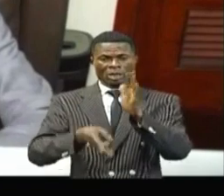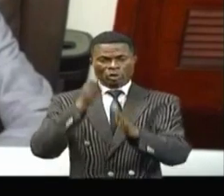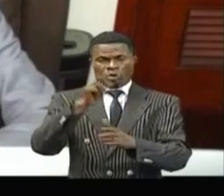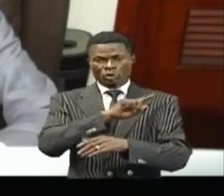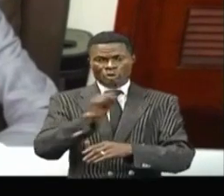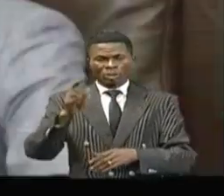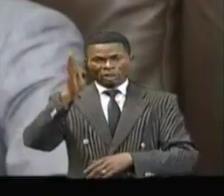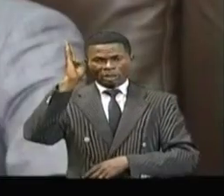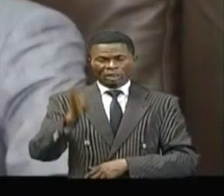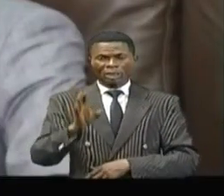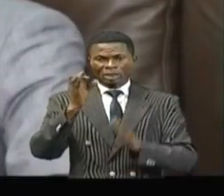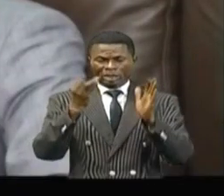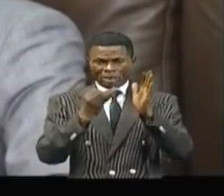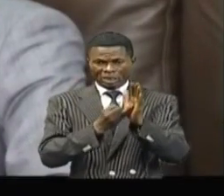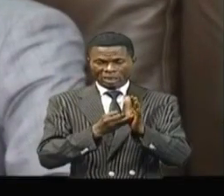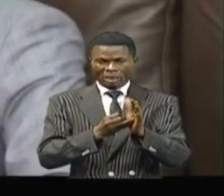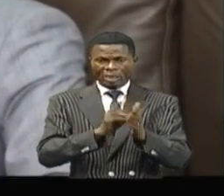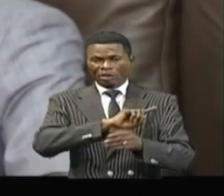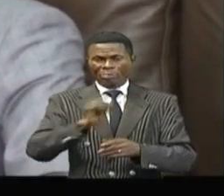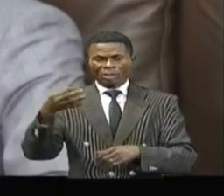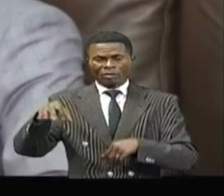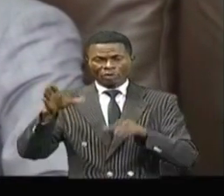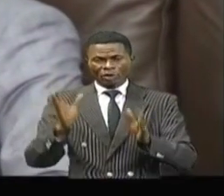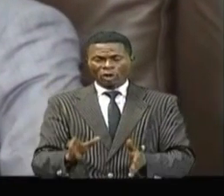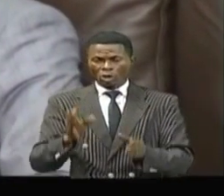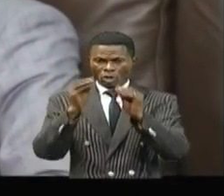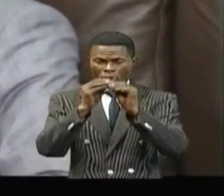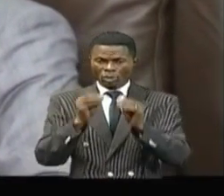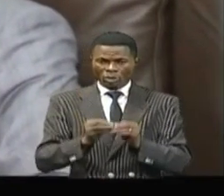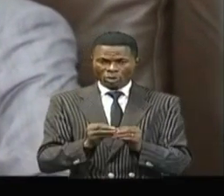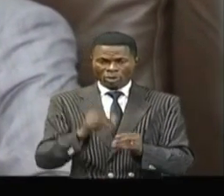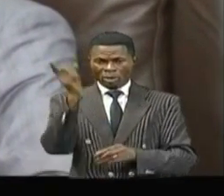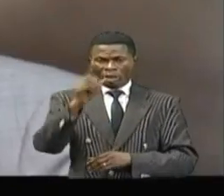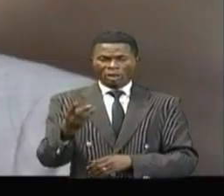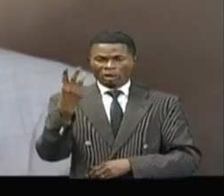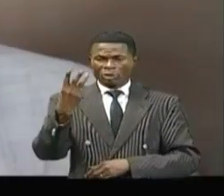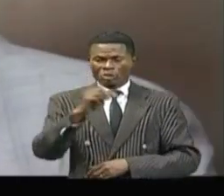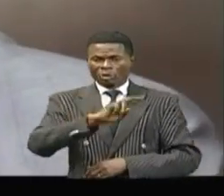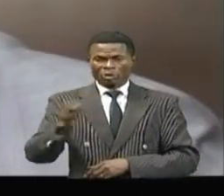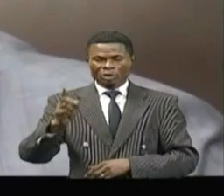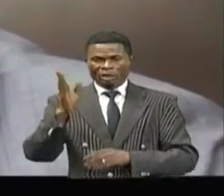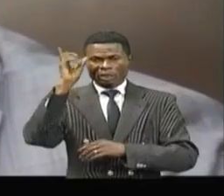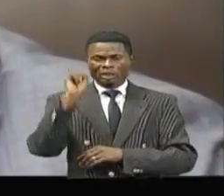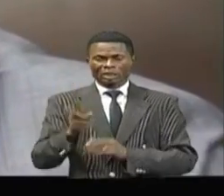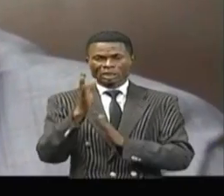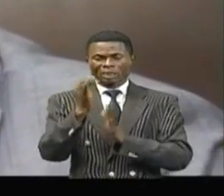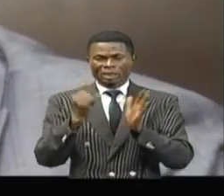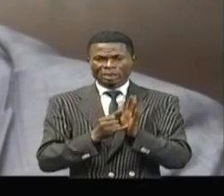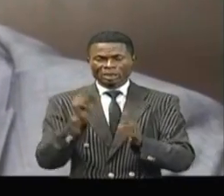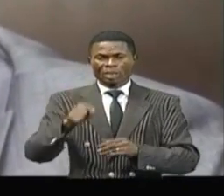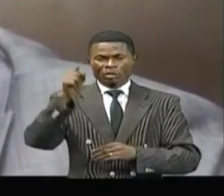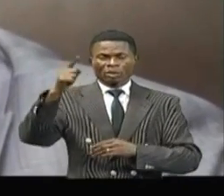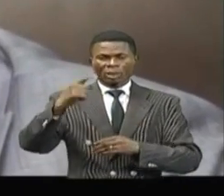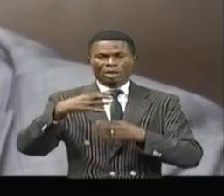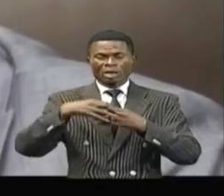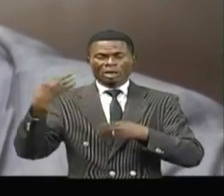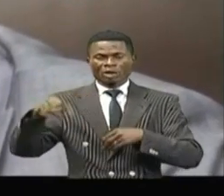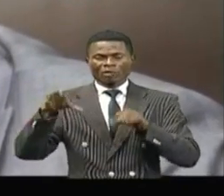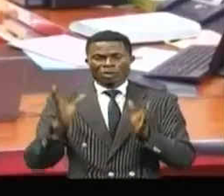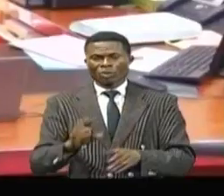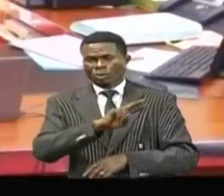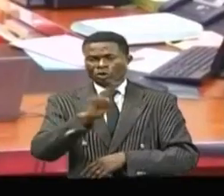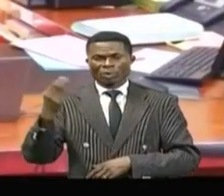205,7 milliards de francs congolais, soit 33 116,2 milliards de francs congolais en